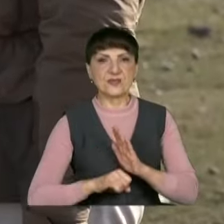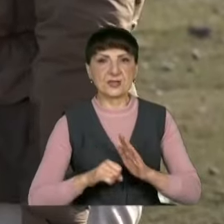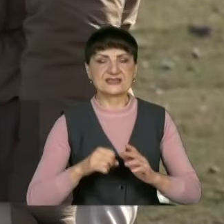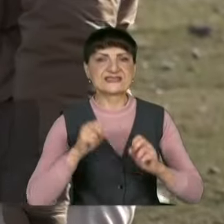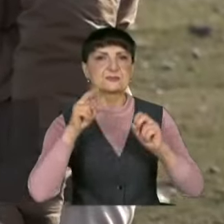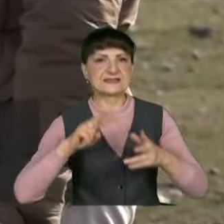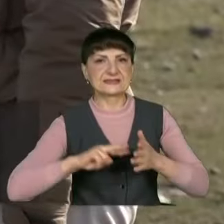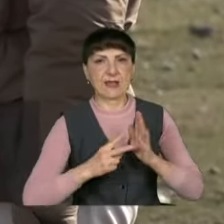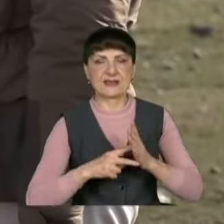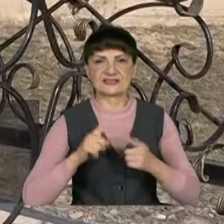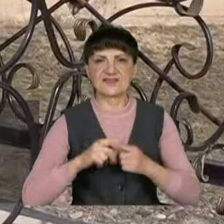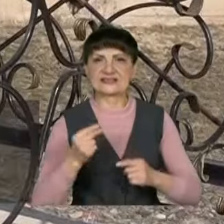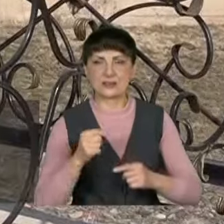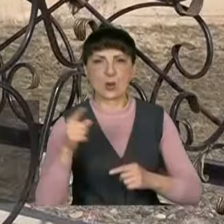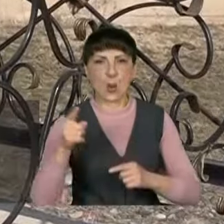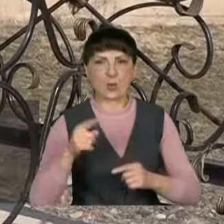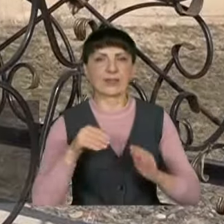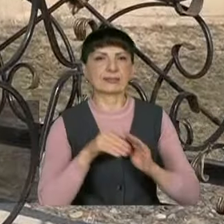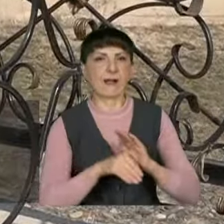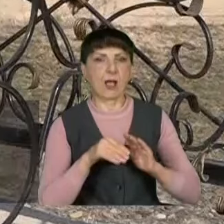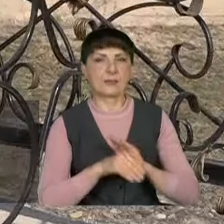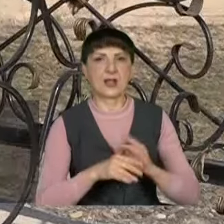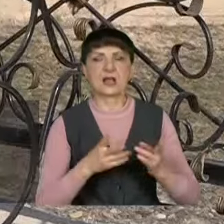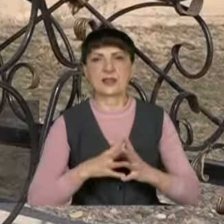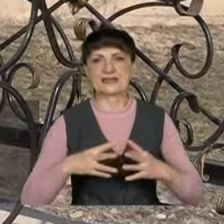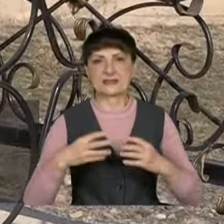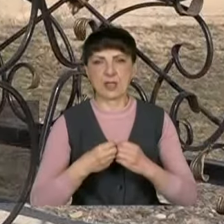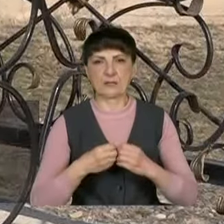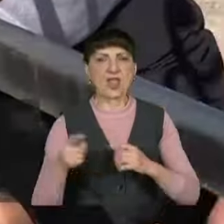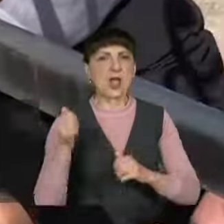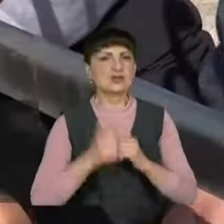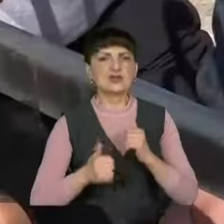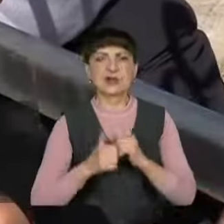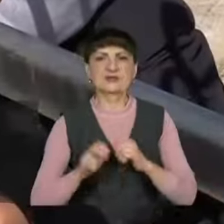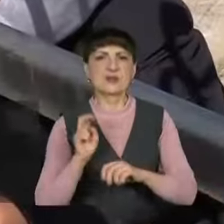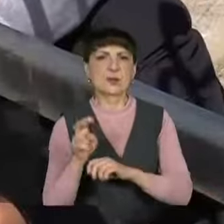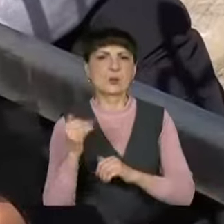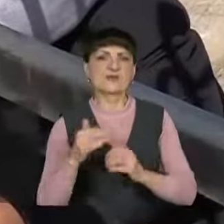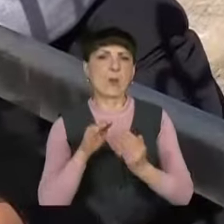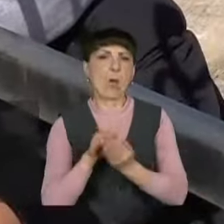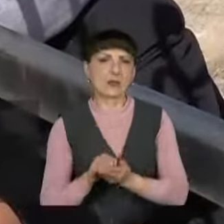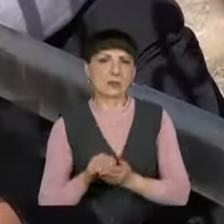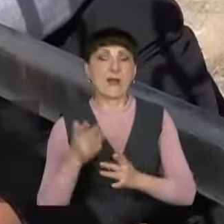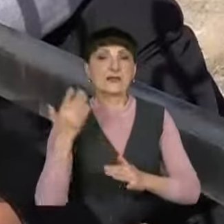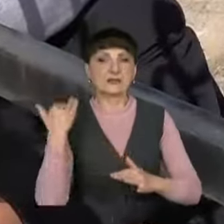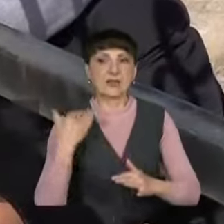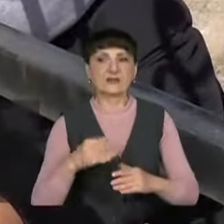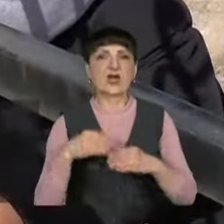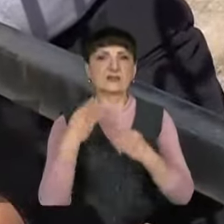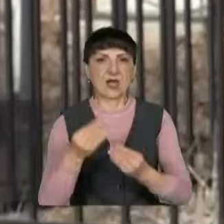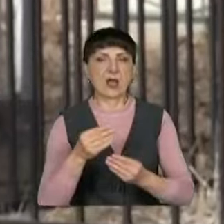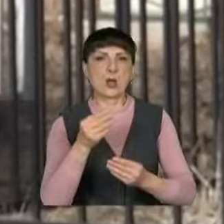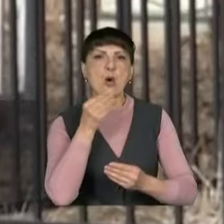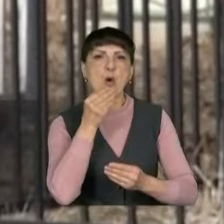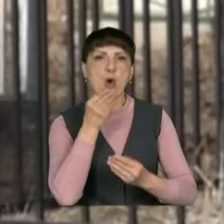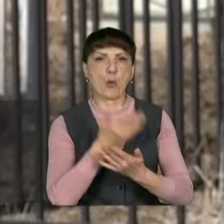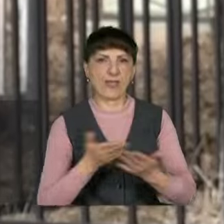умышленно из-за денег, которые он накопил на нужды семьи. Они часто навещают его могилу, а недавно дали поминальный обед.